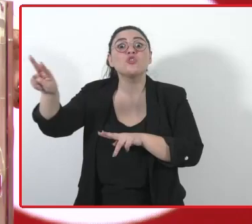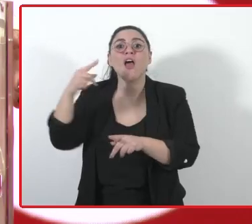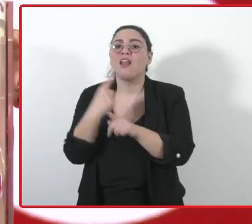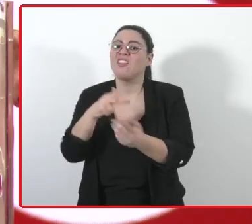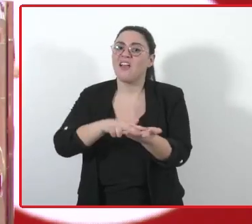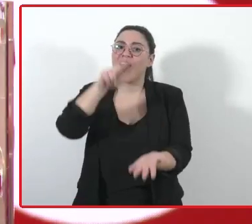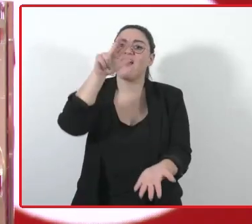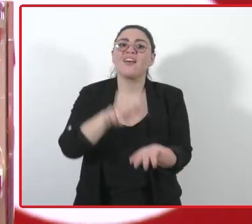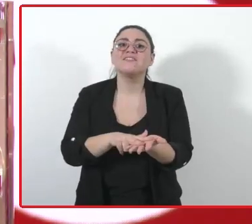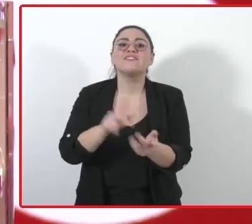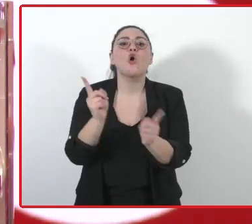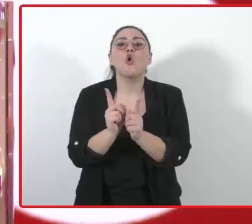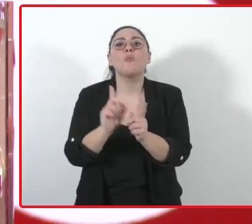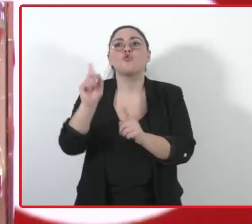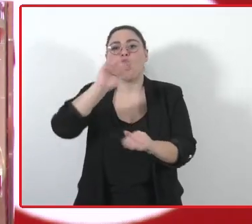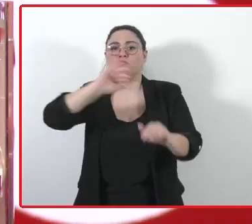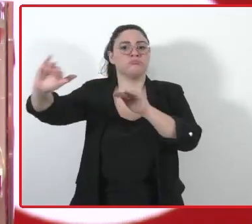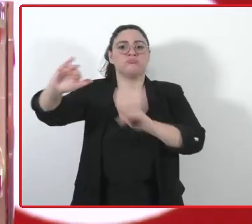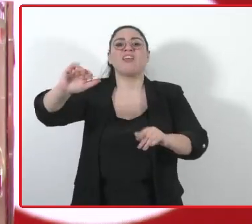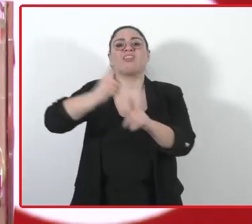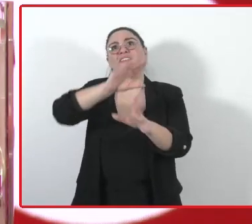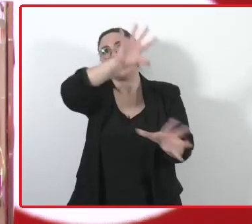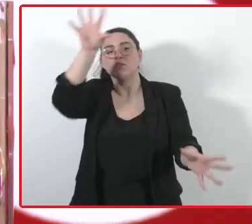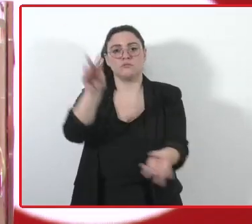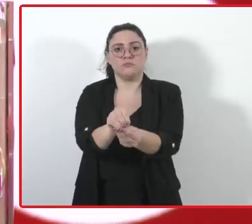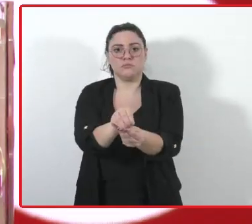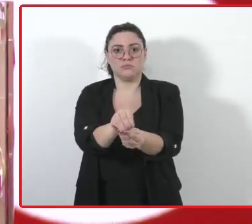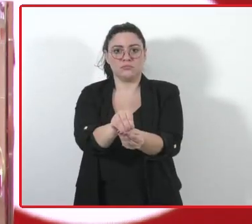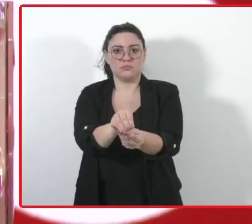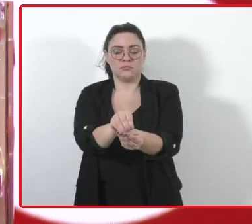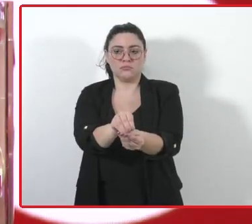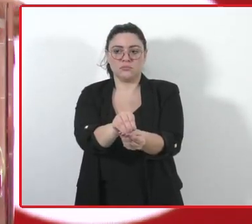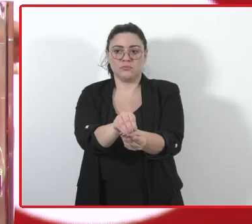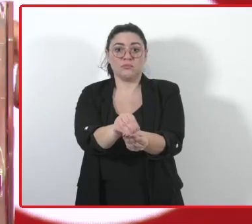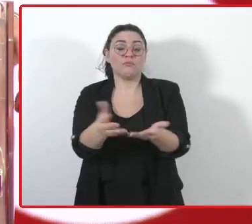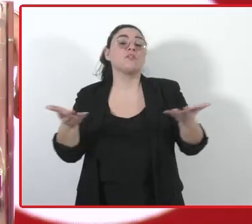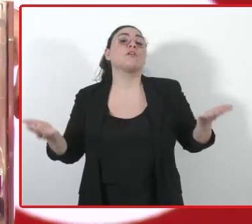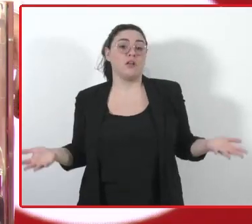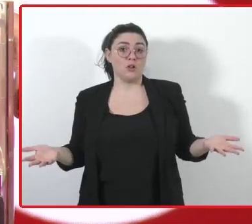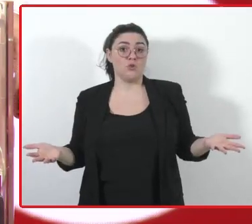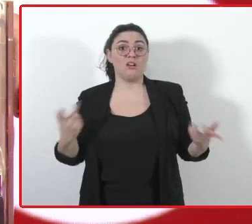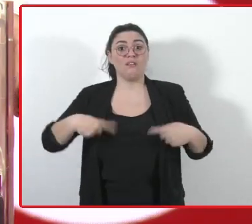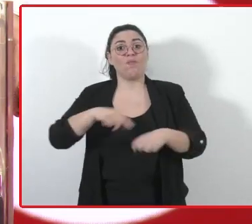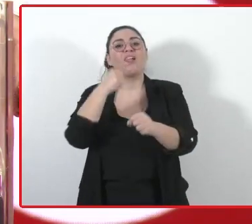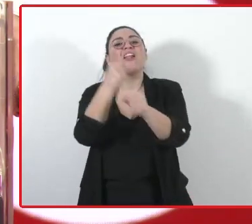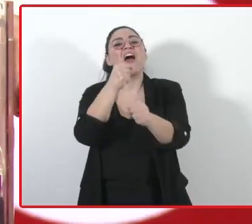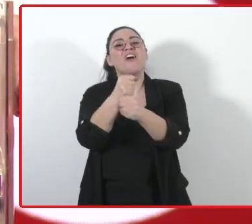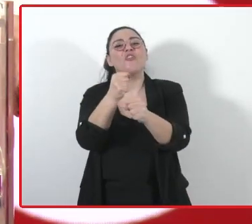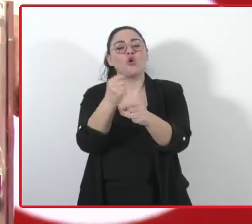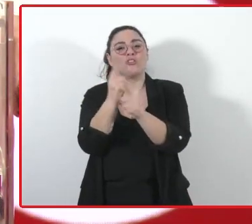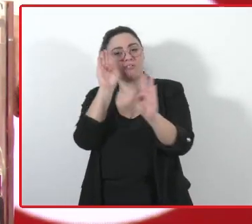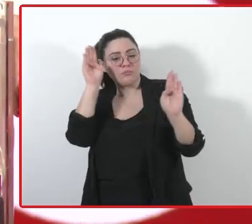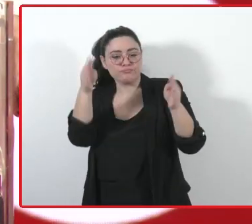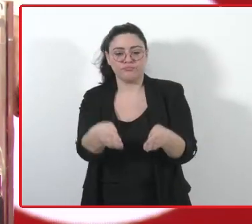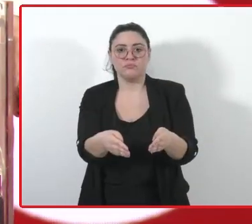unendo il paese e non dividendolo E allora è il lavoro il tema centrale il